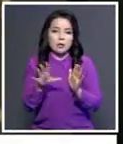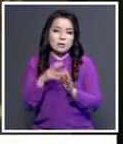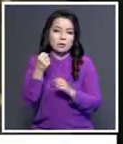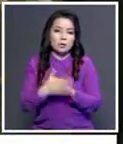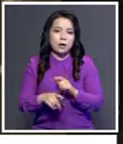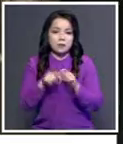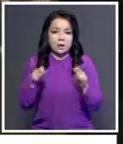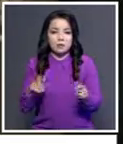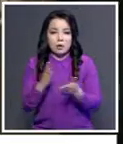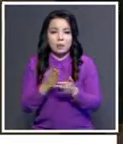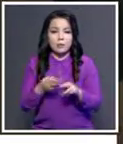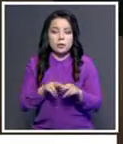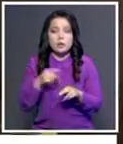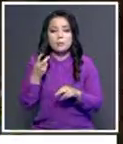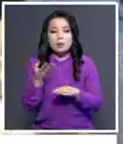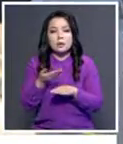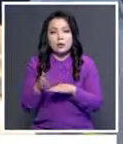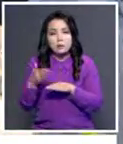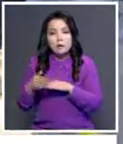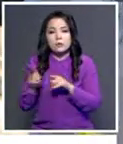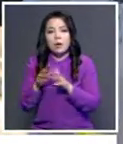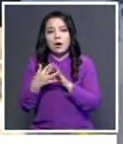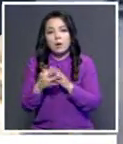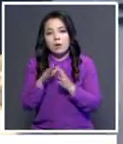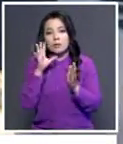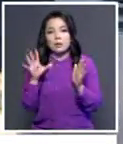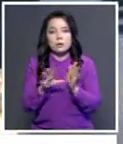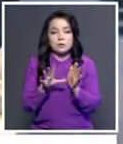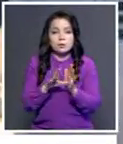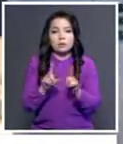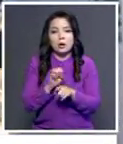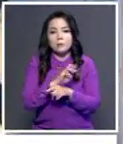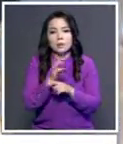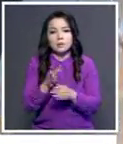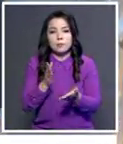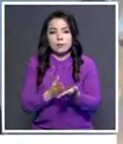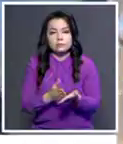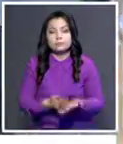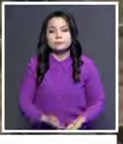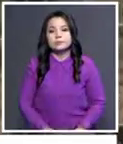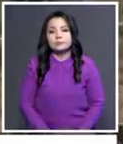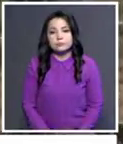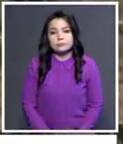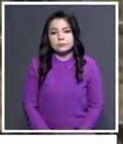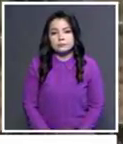іске қосылады. Осылайша бірнеше елді мекен мен ауыл электр қуатымен қамтамасыз етіледі.